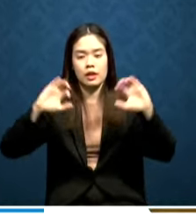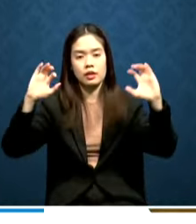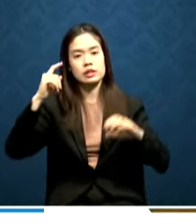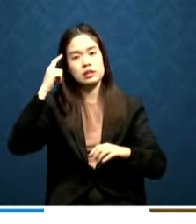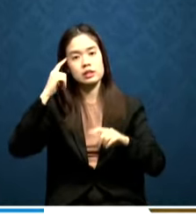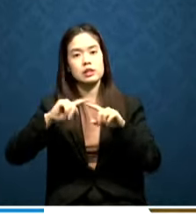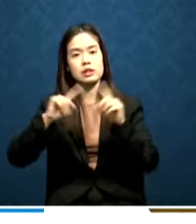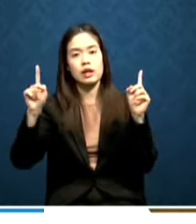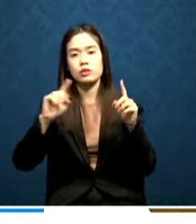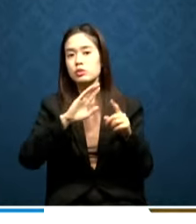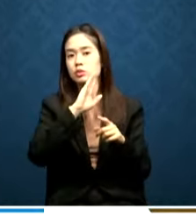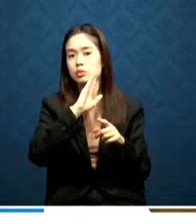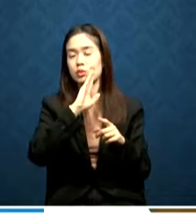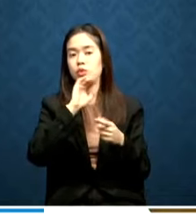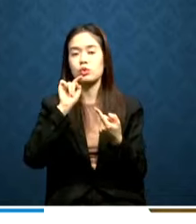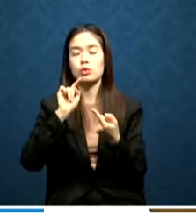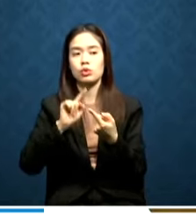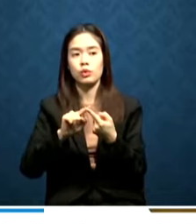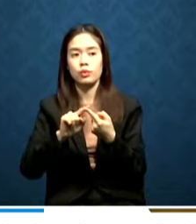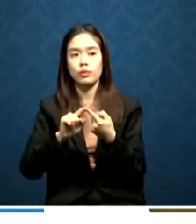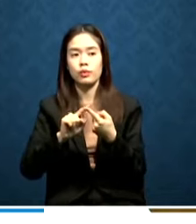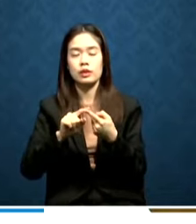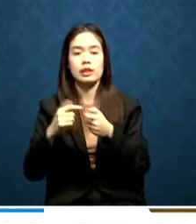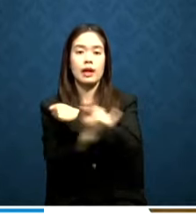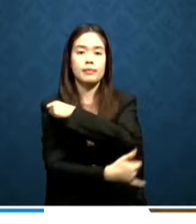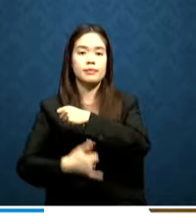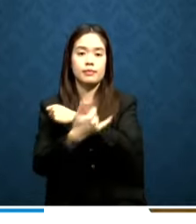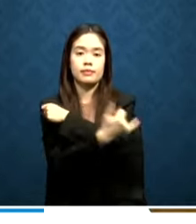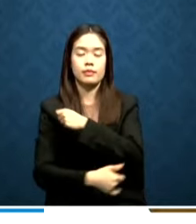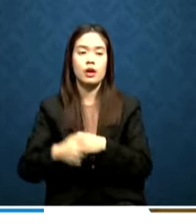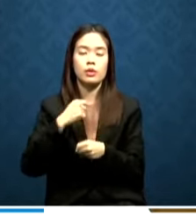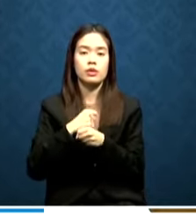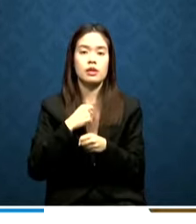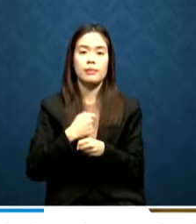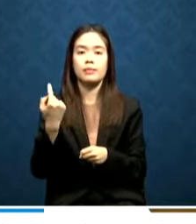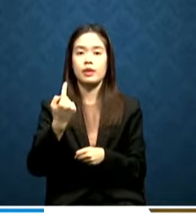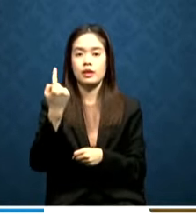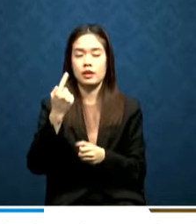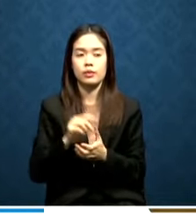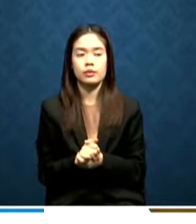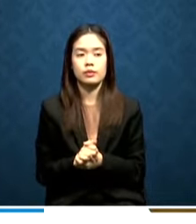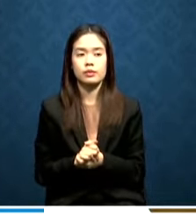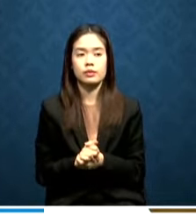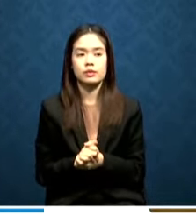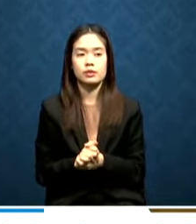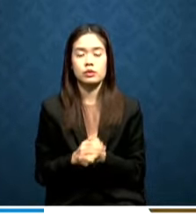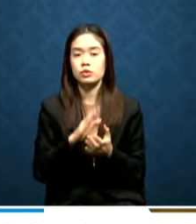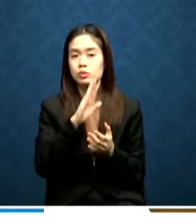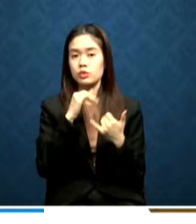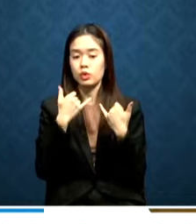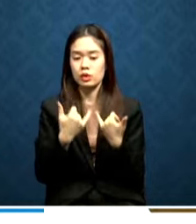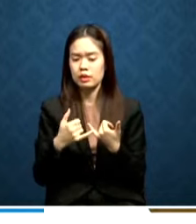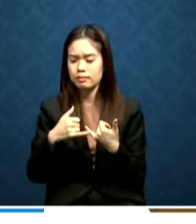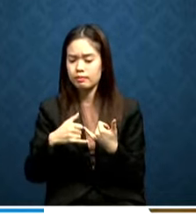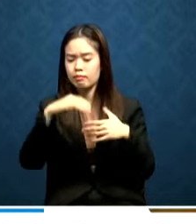เหมือนกับสวิตเซอร์แลนด์สวิตเซอร์แลนด์เขาทำเพราะว่าเขาเป็นรัฐของเรานี่เป็นรัฐเดียวดังนั้นเนี่ยถ้าเกิดท้องถิ่นไปทำเนี่ยความเห็น